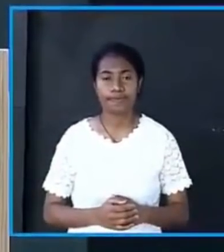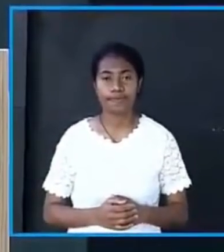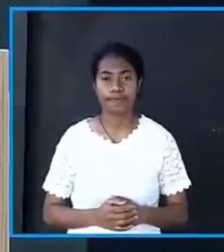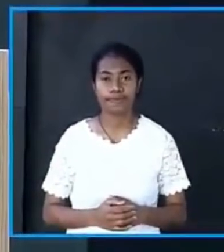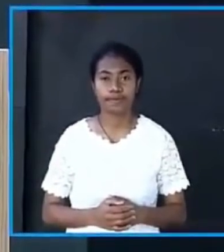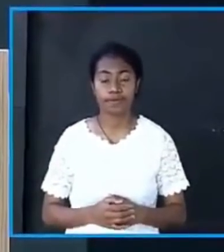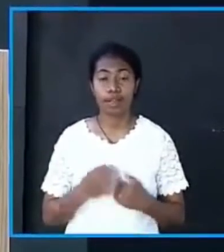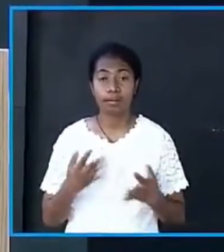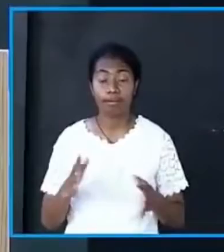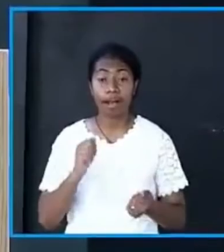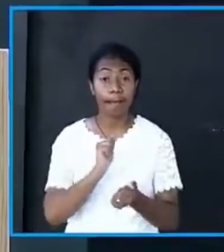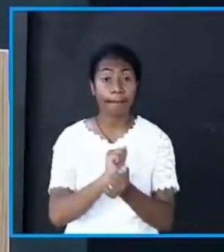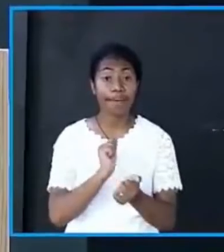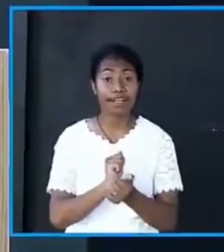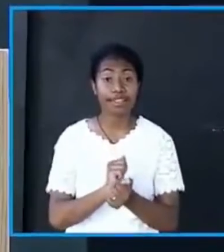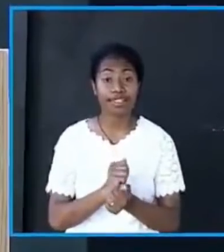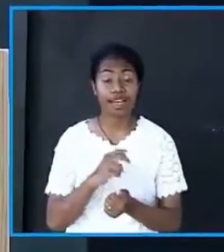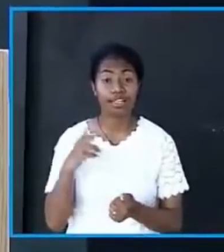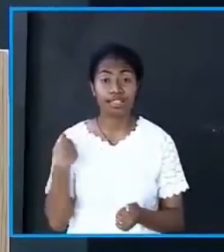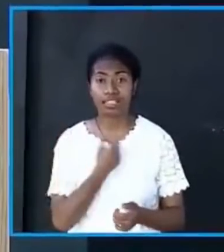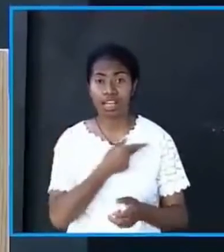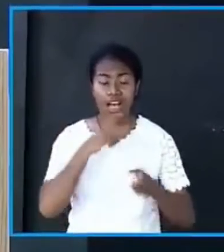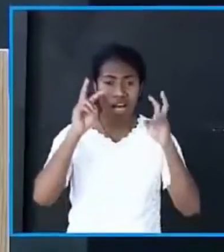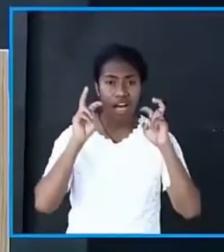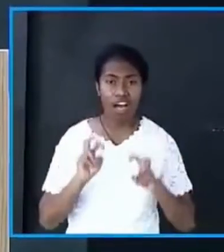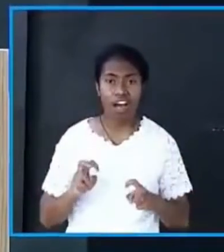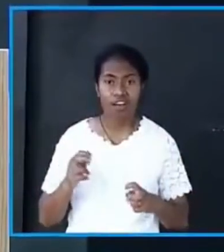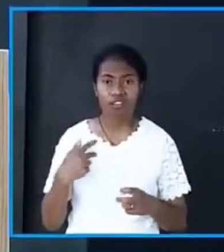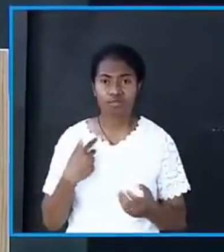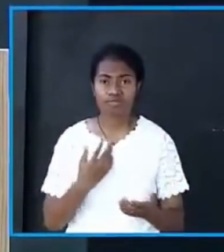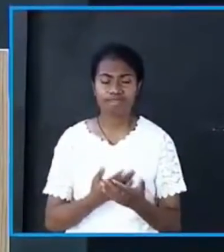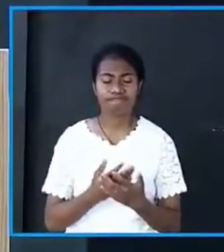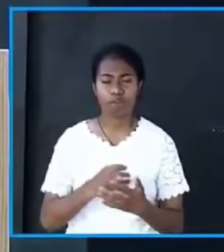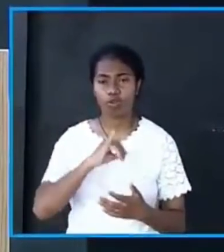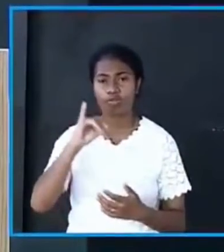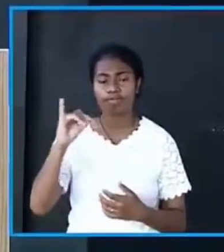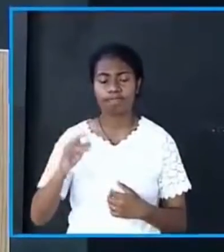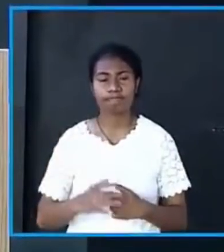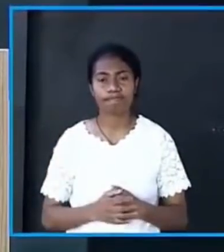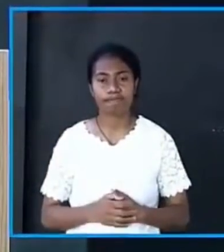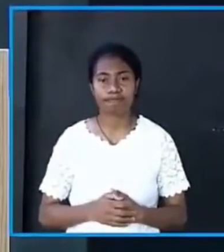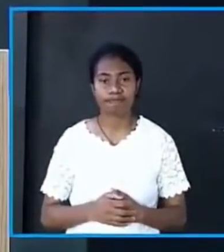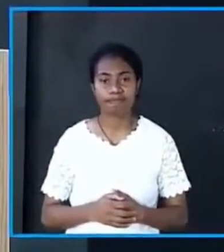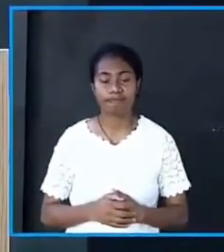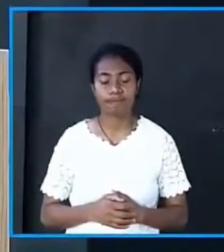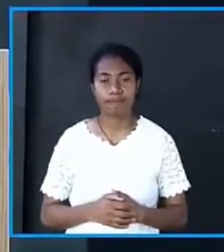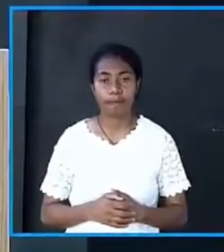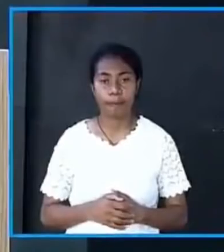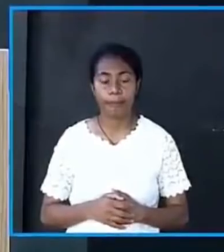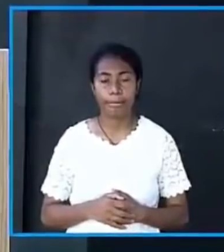Made pekerjaan-pekerjaan semua harus dipikirkan secara online Hai